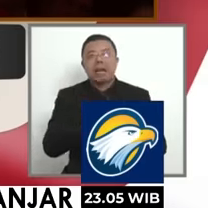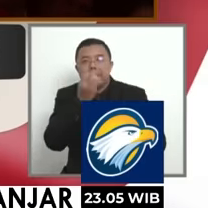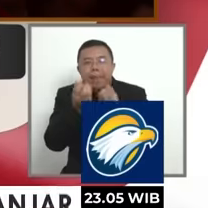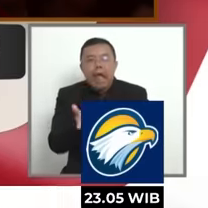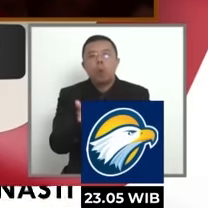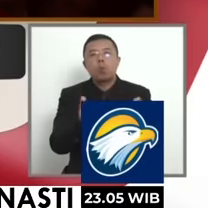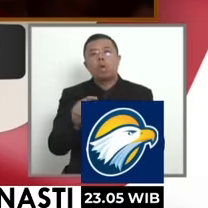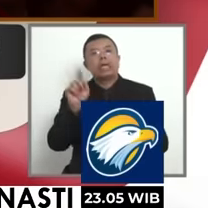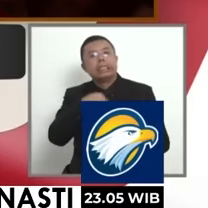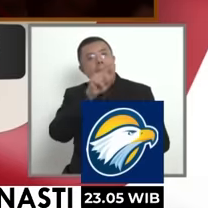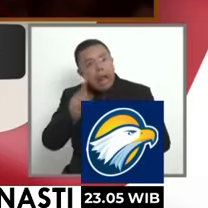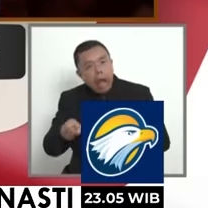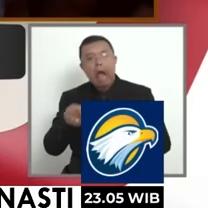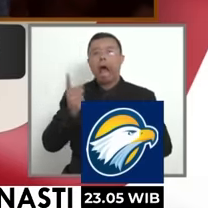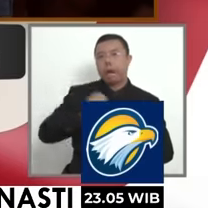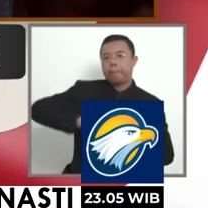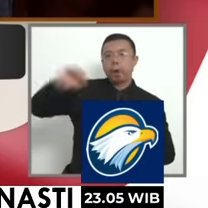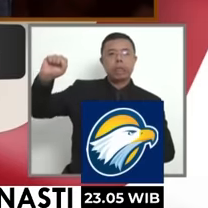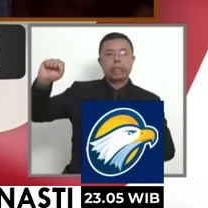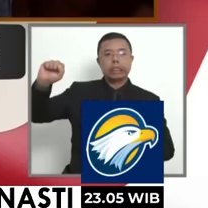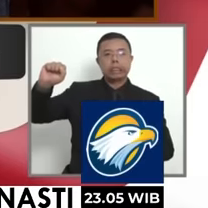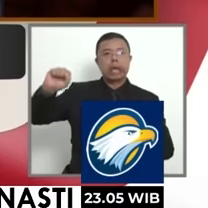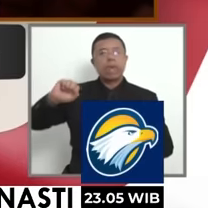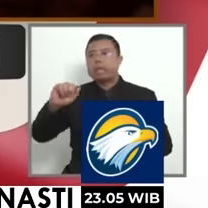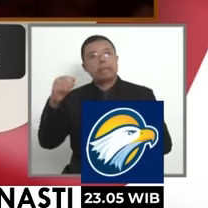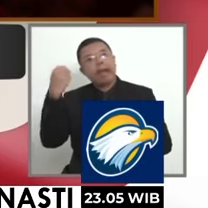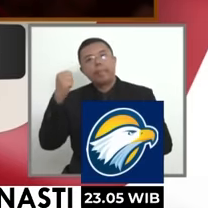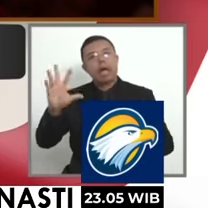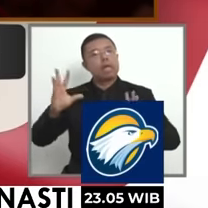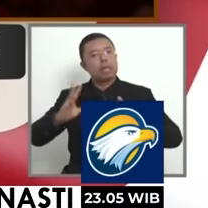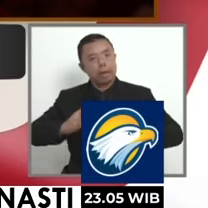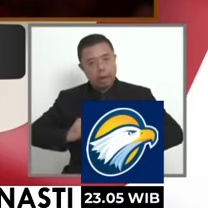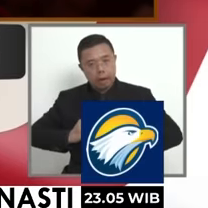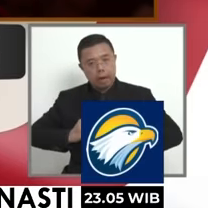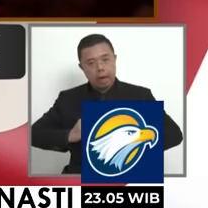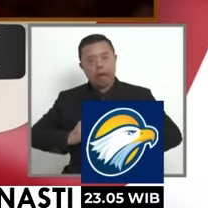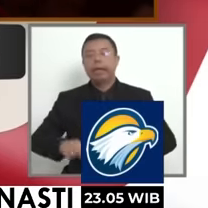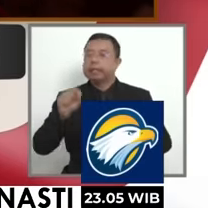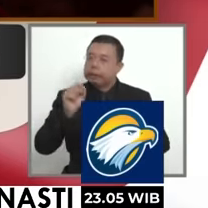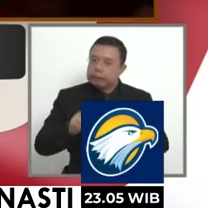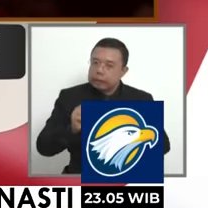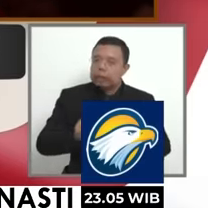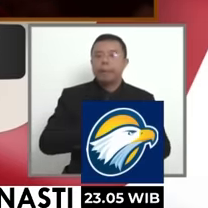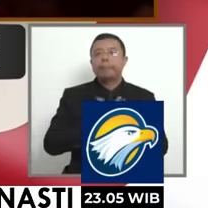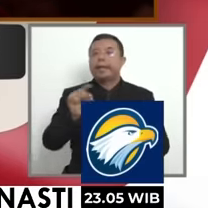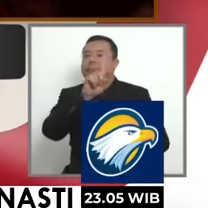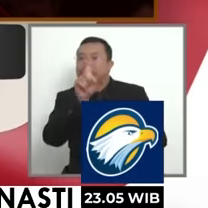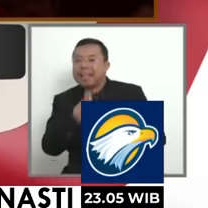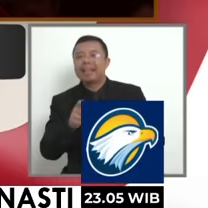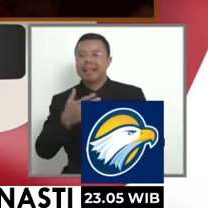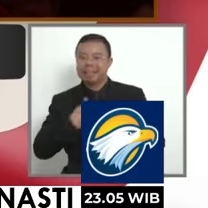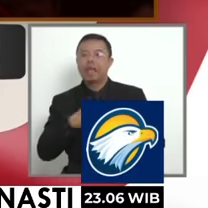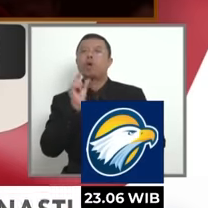tidak benar ada protes yang kemudian tidak terverifikasi atau terespon dengan baik ini yang menjadi pertanyaan